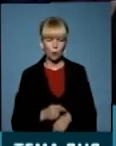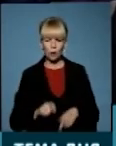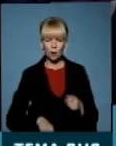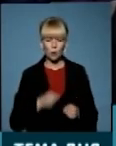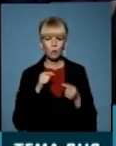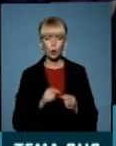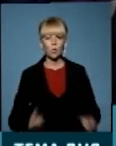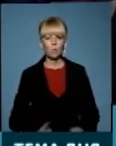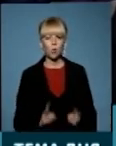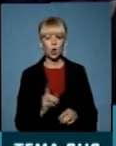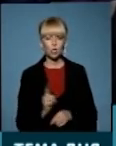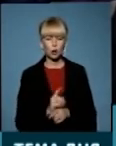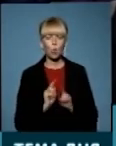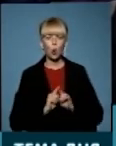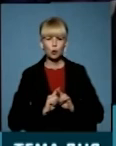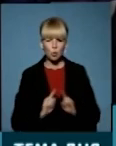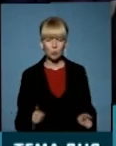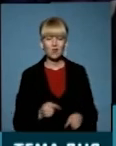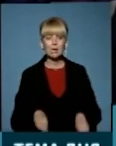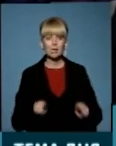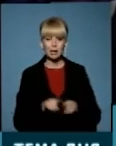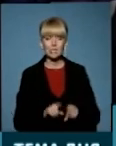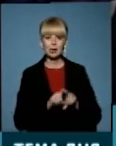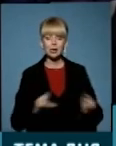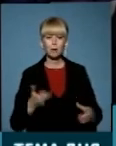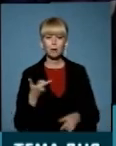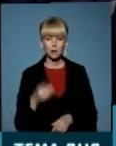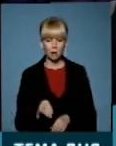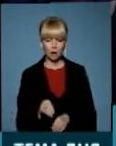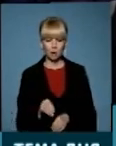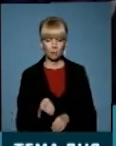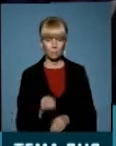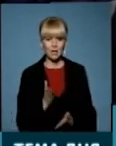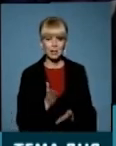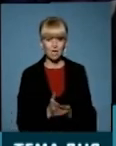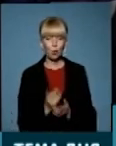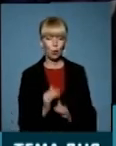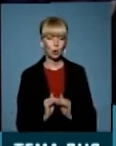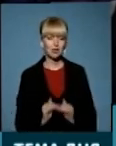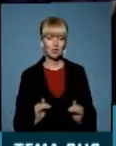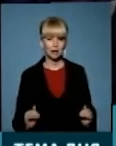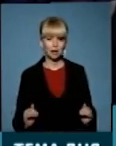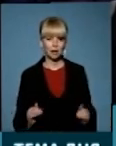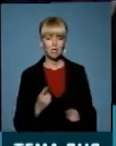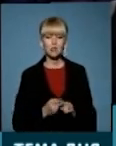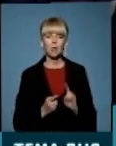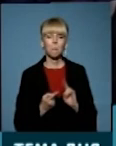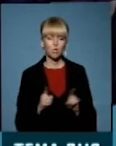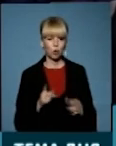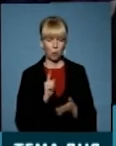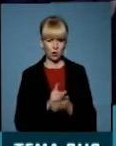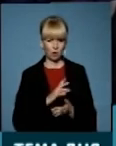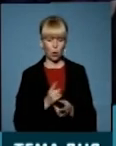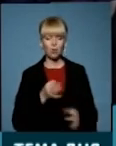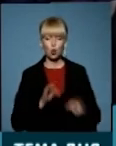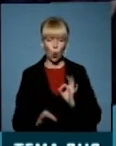порушенням протипожежних норм, особливо в таких закладах, де знаходяться діти. Це перше, що повинно бути,